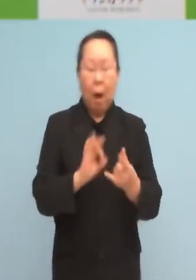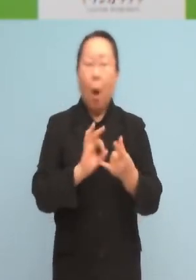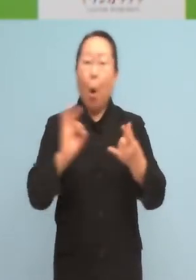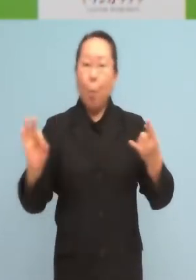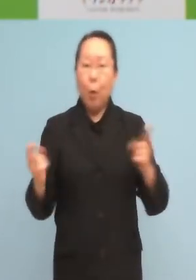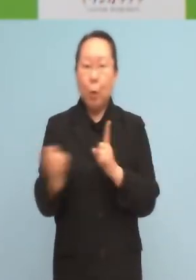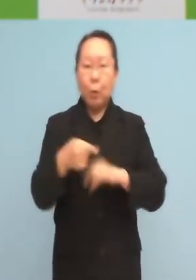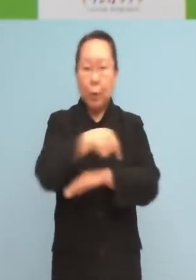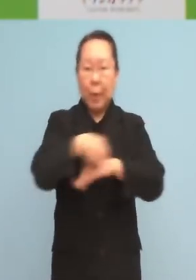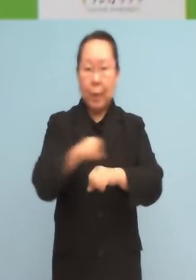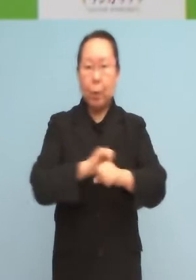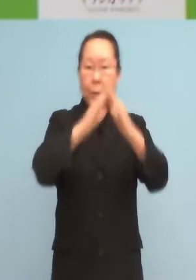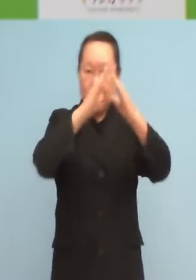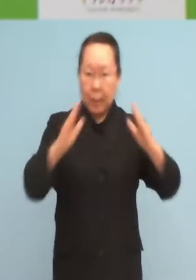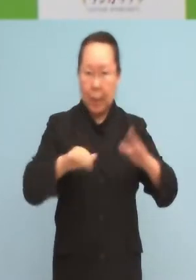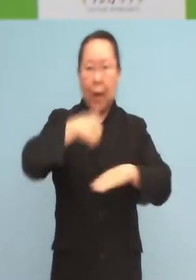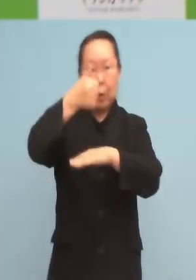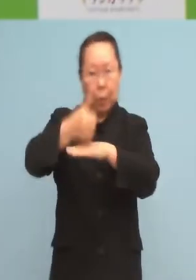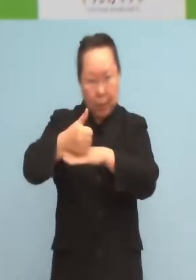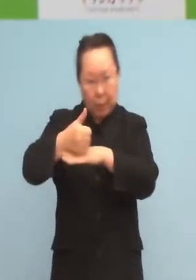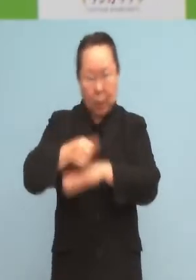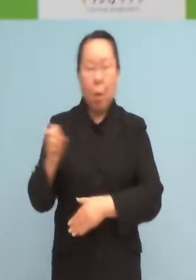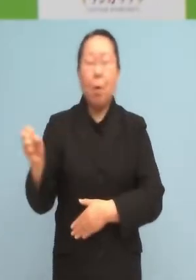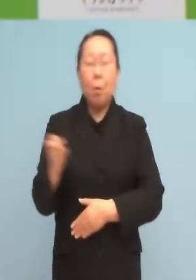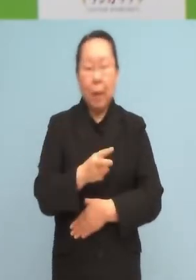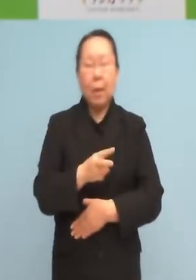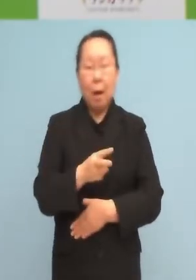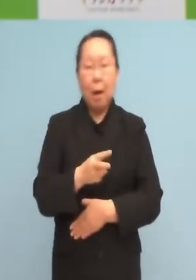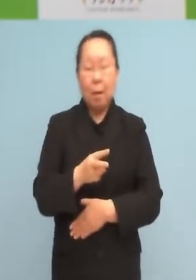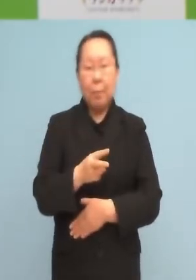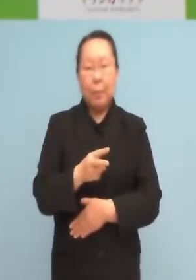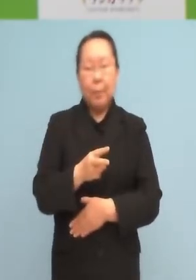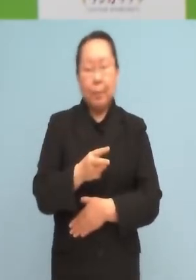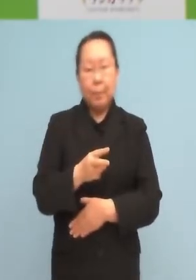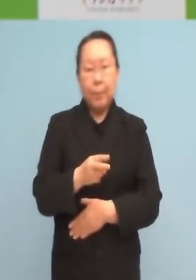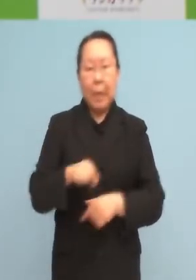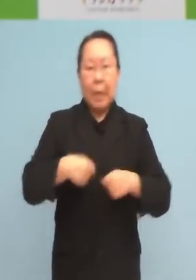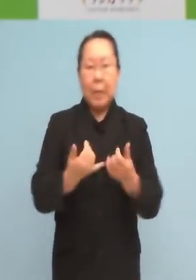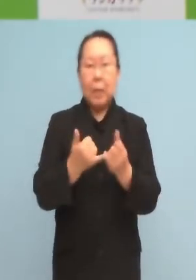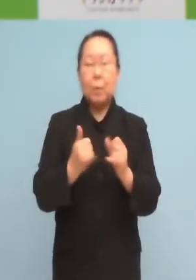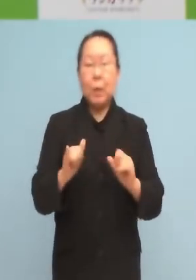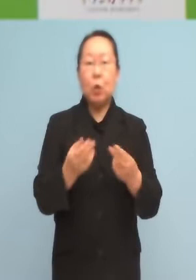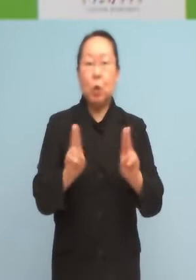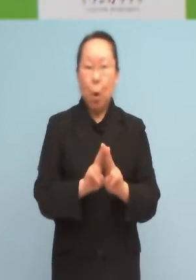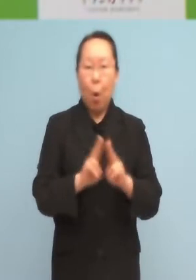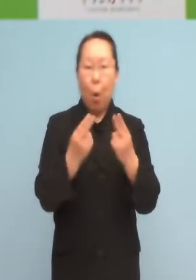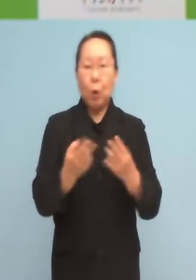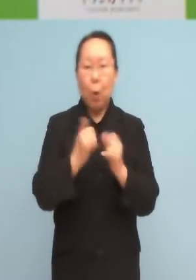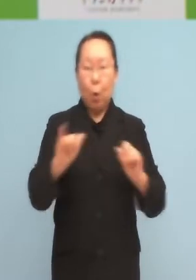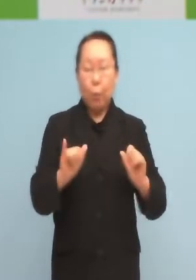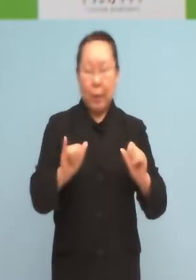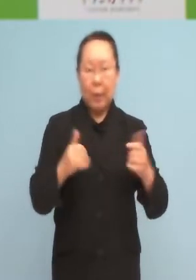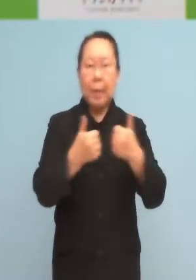対策特別委員会の委員長、また所属をしておられます自民党道民会議では議員